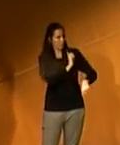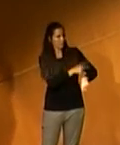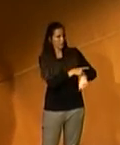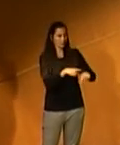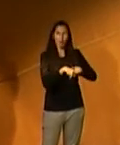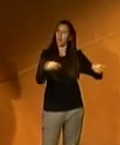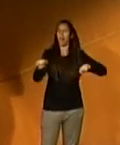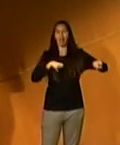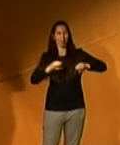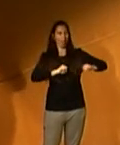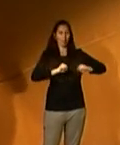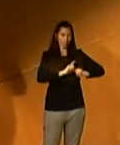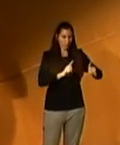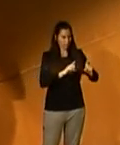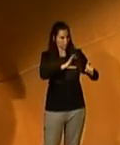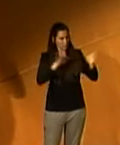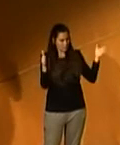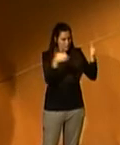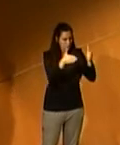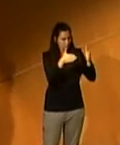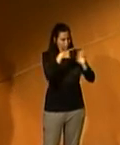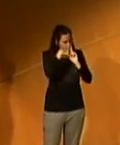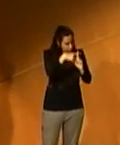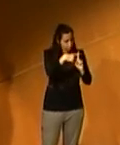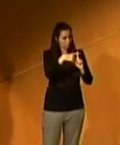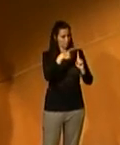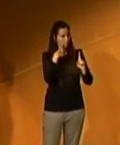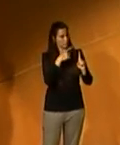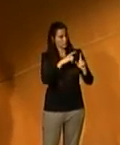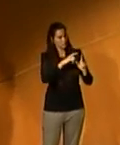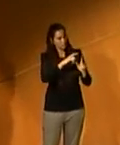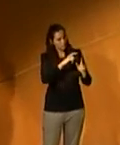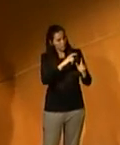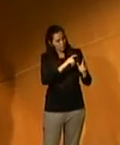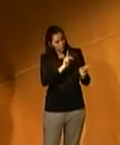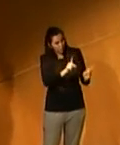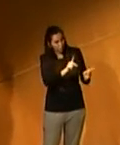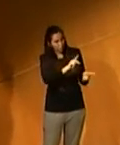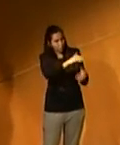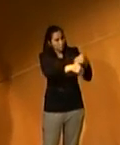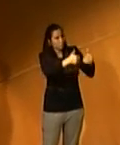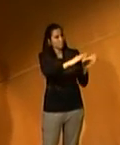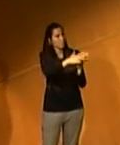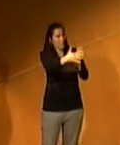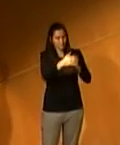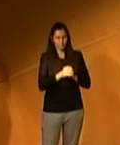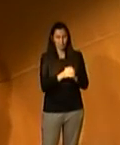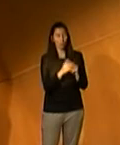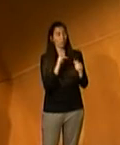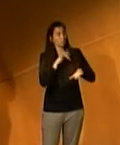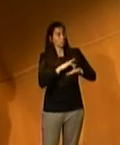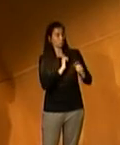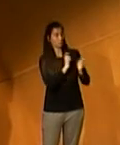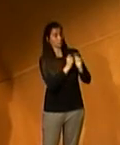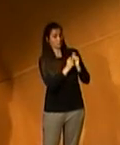son énergie, et de progresser au niveau pédagogique. Lors d'un entretien avec Julien, nous avions évoqué la possibilité qu'il puisse